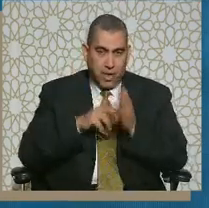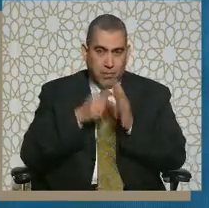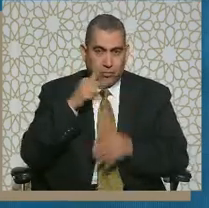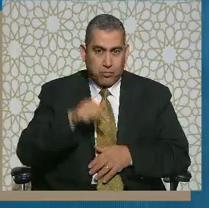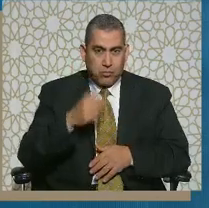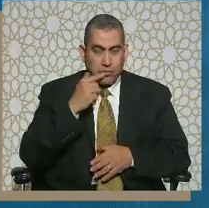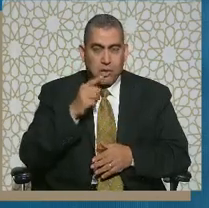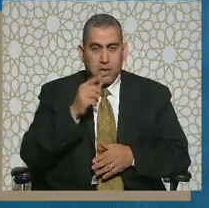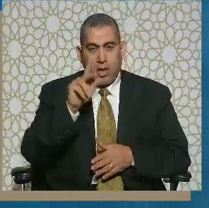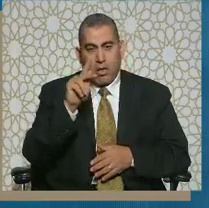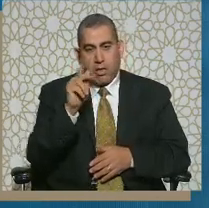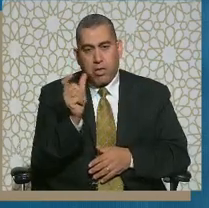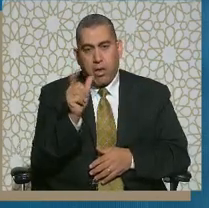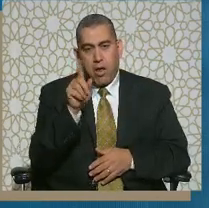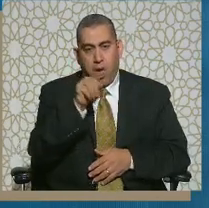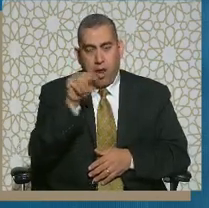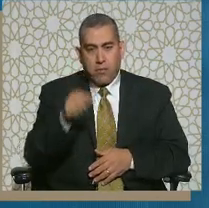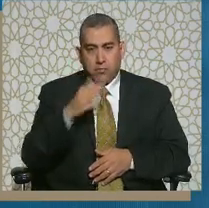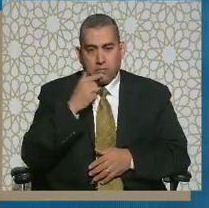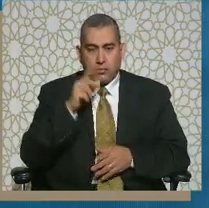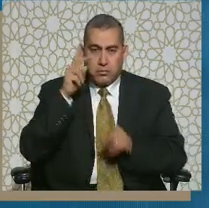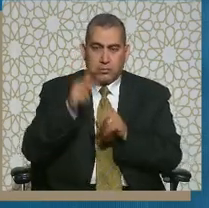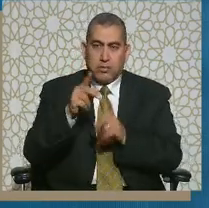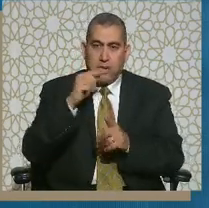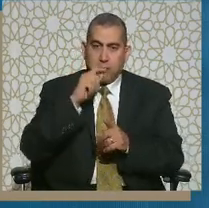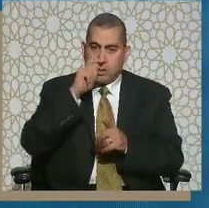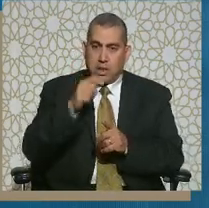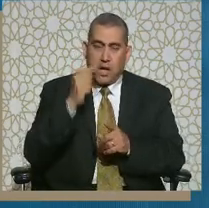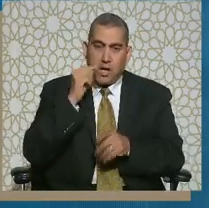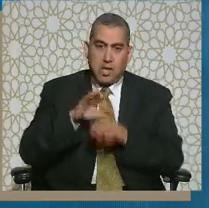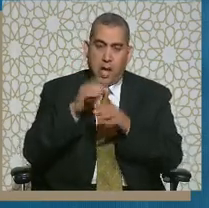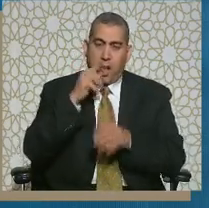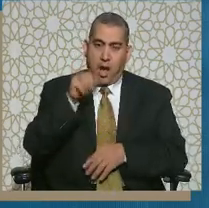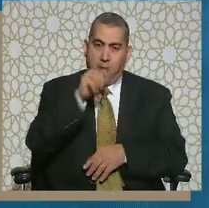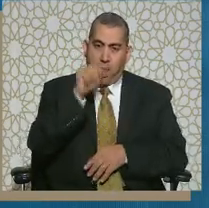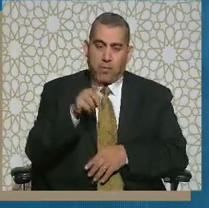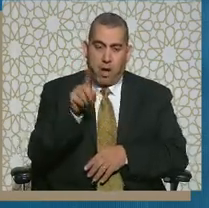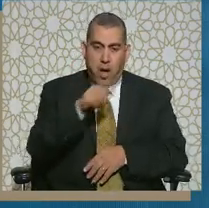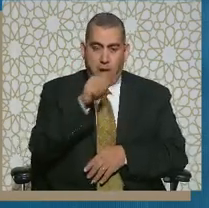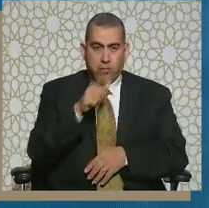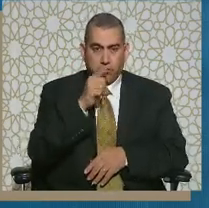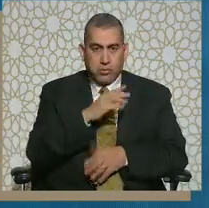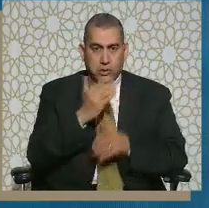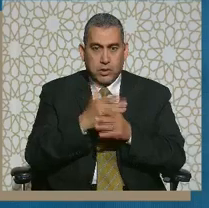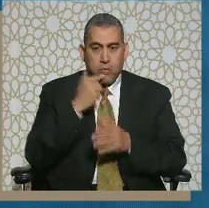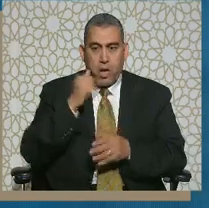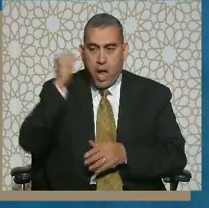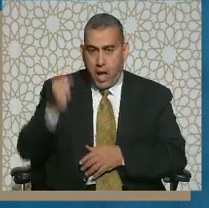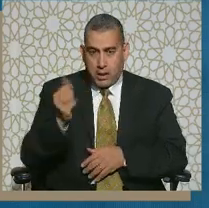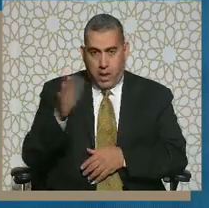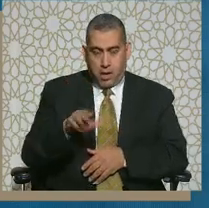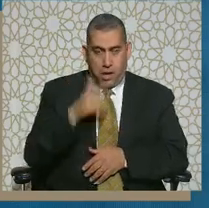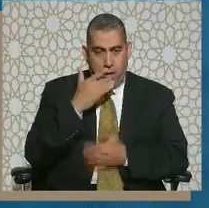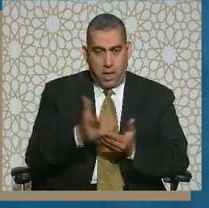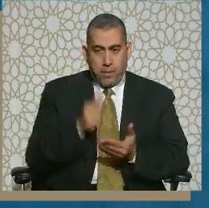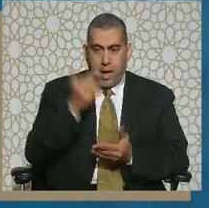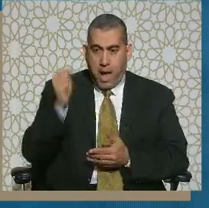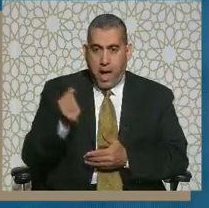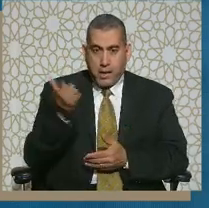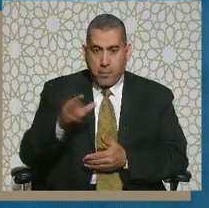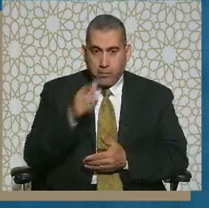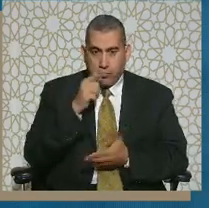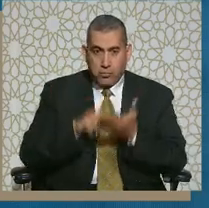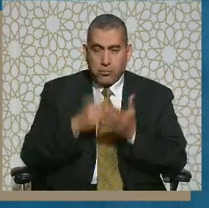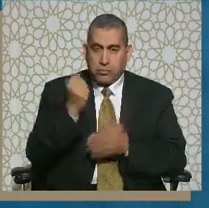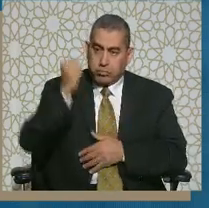سوء الظن و نوع من انواع التعدي على عرض الناس ودوت لا يصح ودوت لا يجوز ما فيش حد هو اللي قتل حد اللي قتل حد اللي فعلا